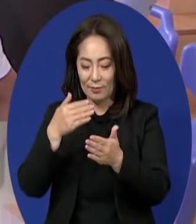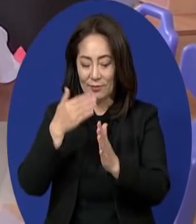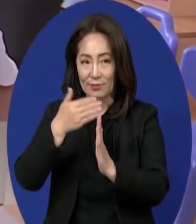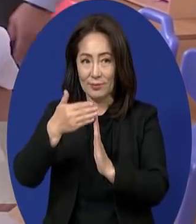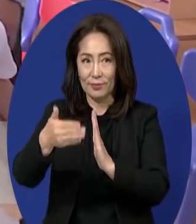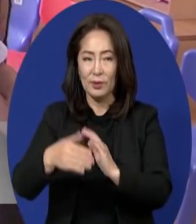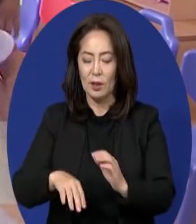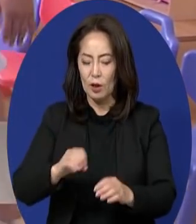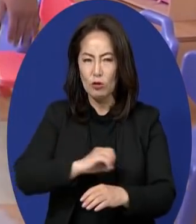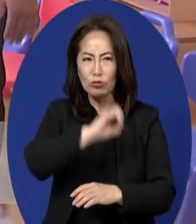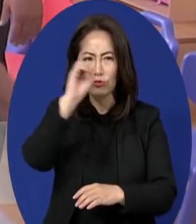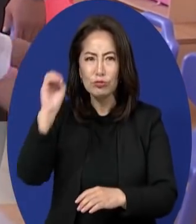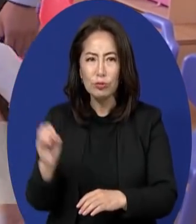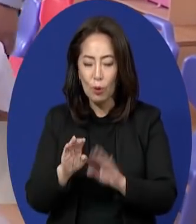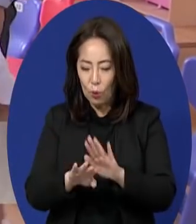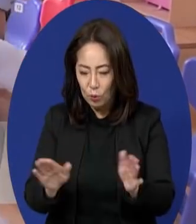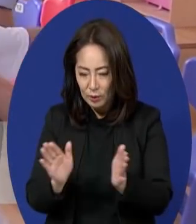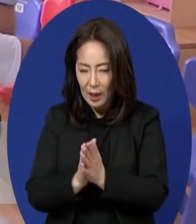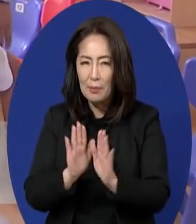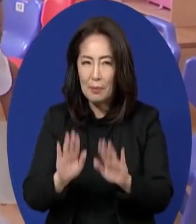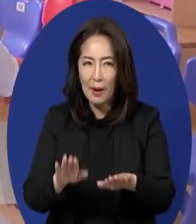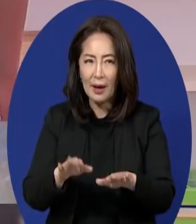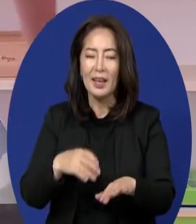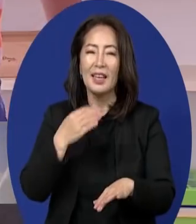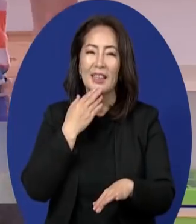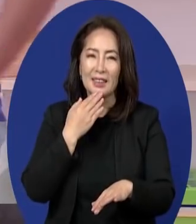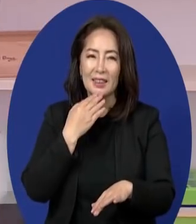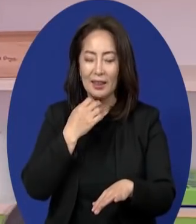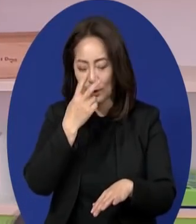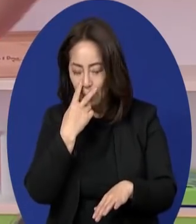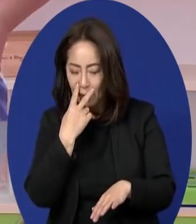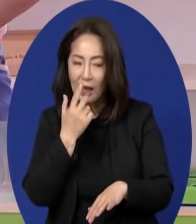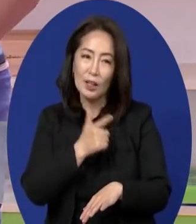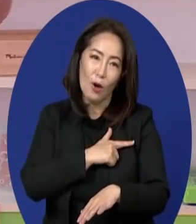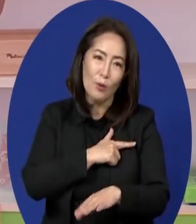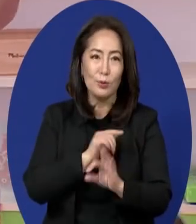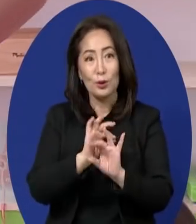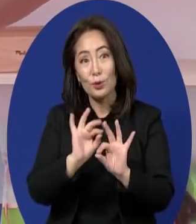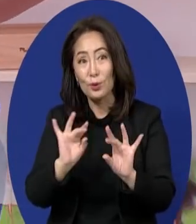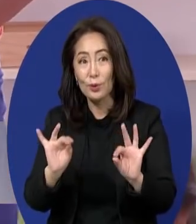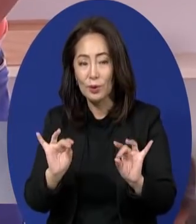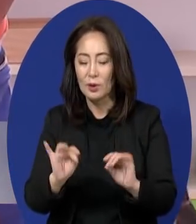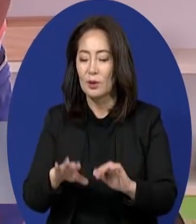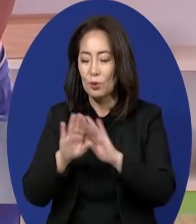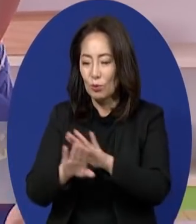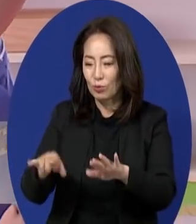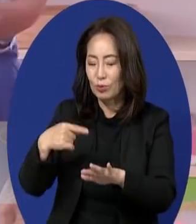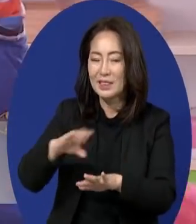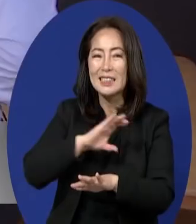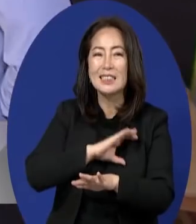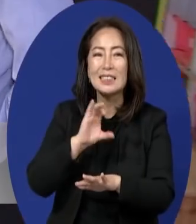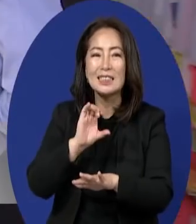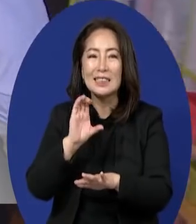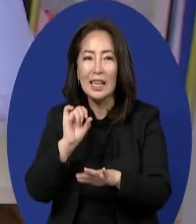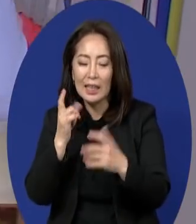Хүүхдүүдтэй бүтэн өдрийг хамт өнгөрүүлэхэд инээлтэн, уйлалтэн, гомдон. Энэ болгонд өөр өөрөөр хүүхдүүдийн сэтгэл санаанд